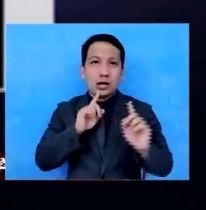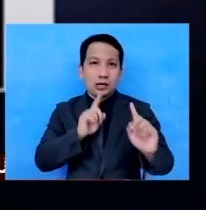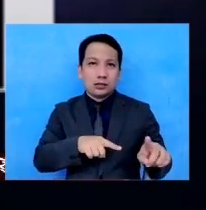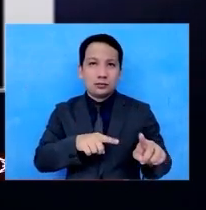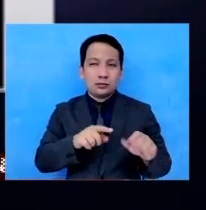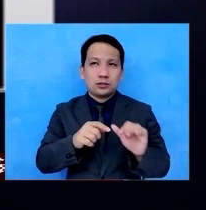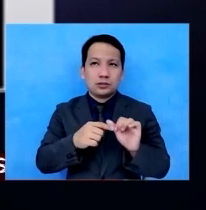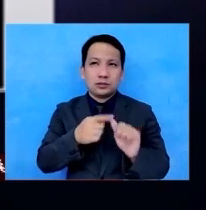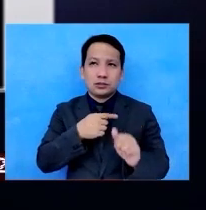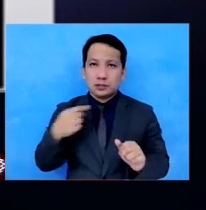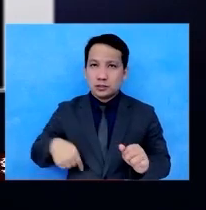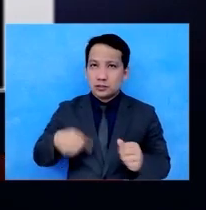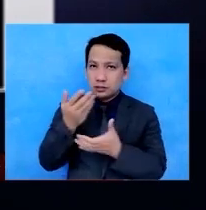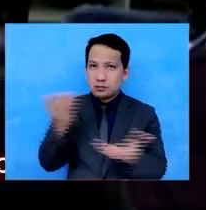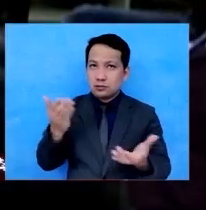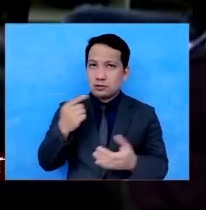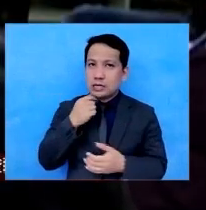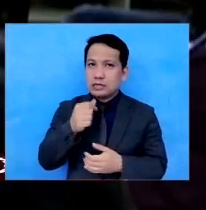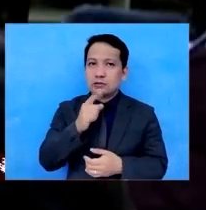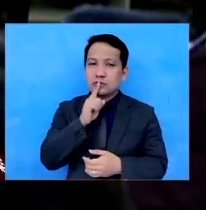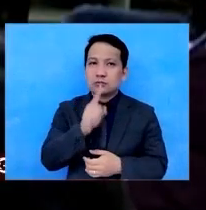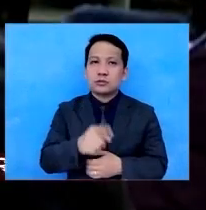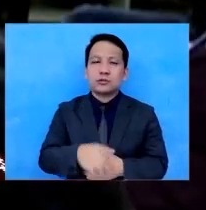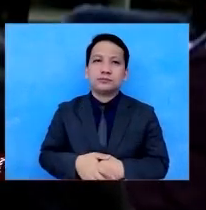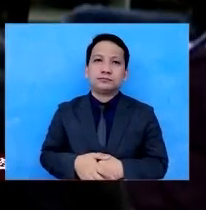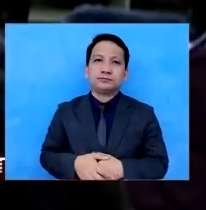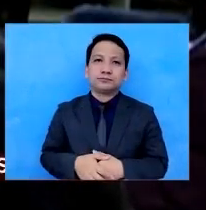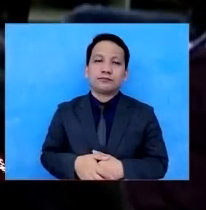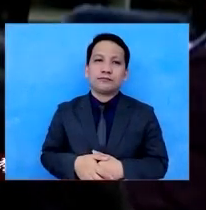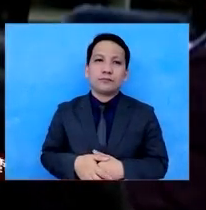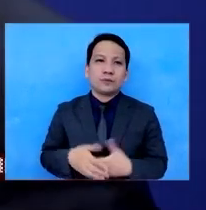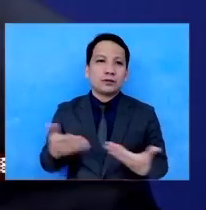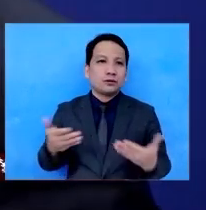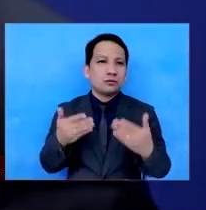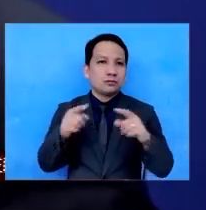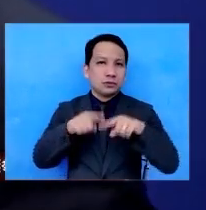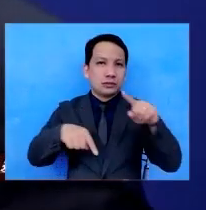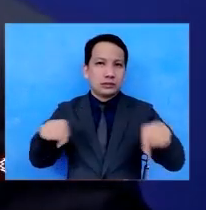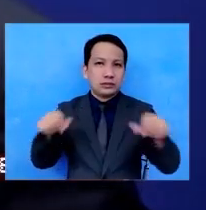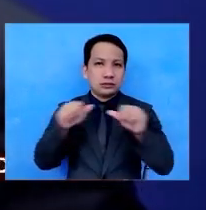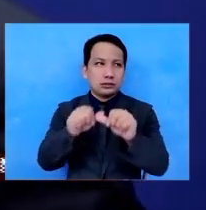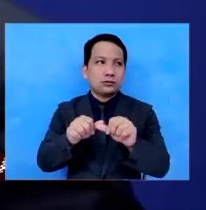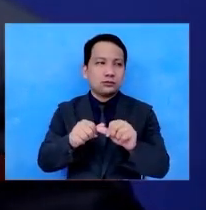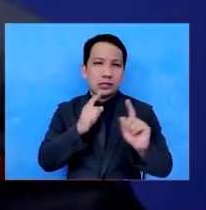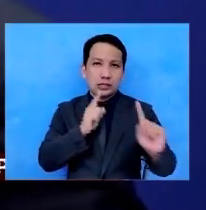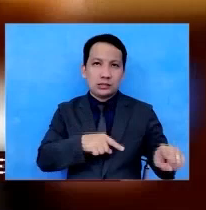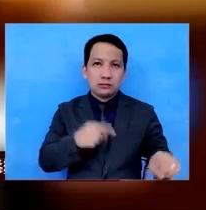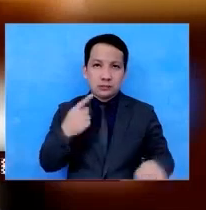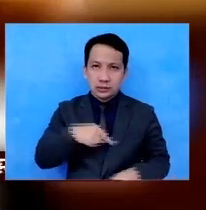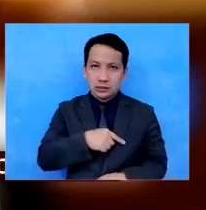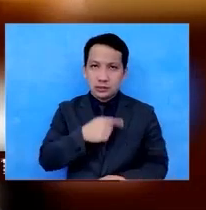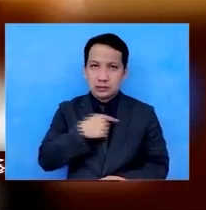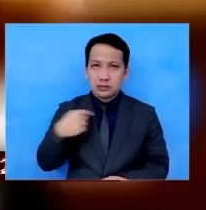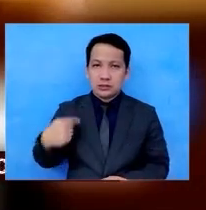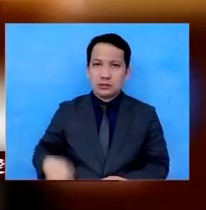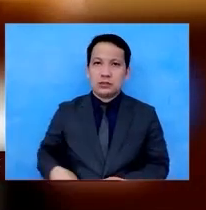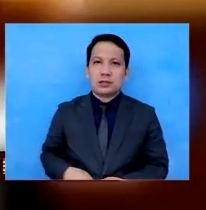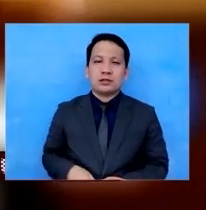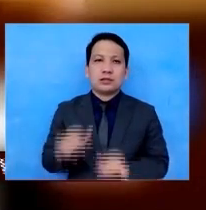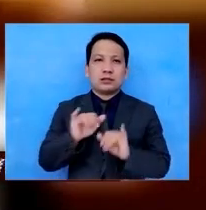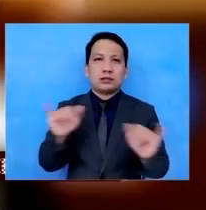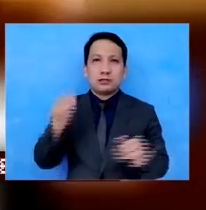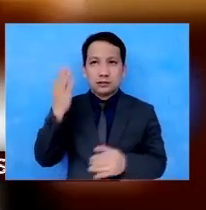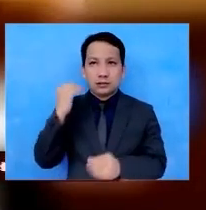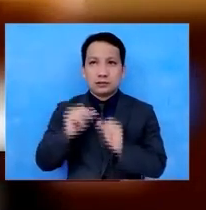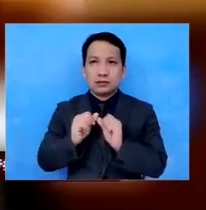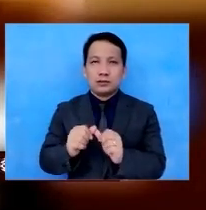China, hindi ito totoo. Tila walang pinagkaiba yan sa sagot sa atin ngayon ng China. Ayon kay dating Supreme